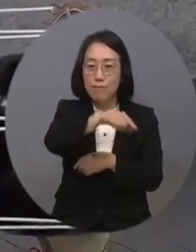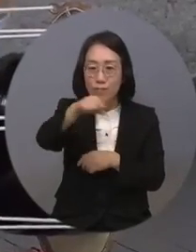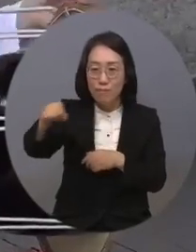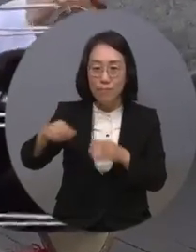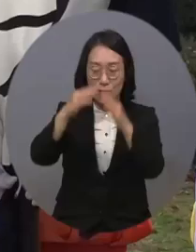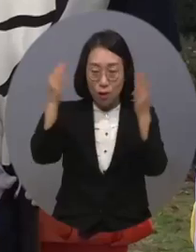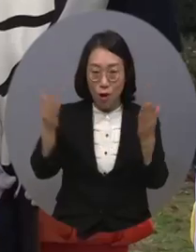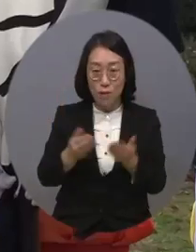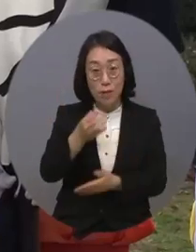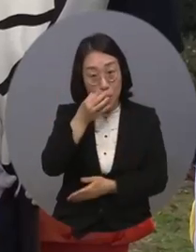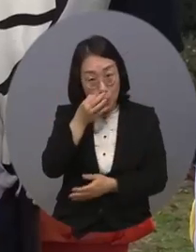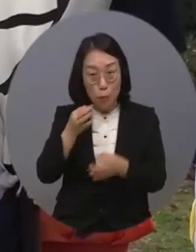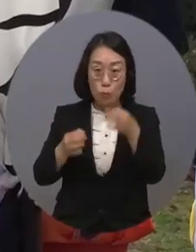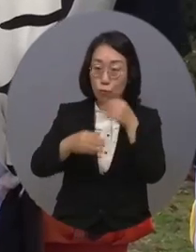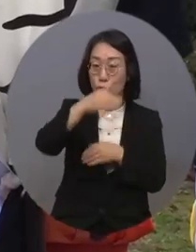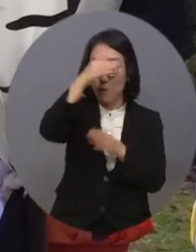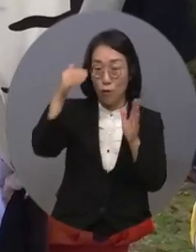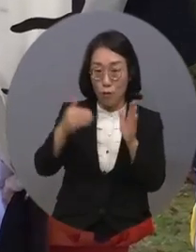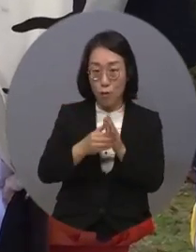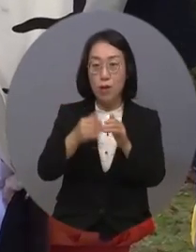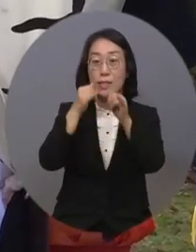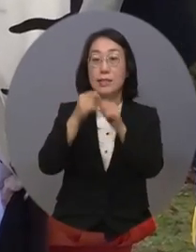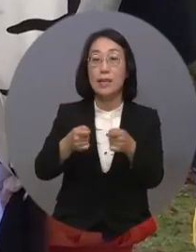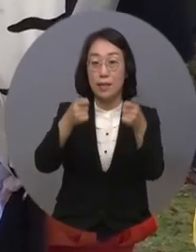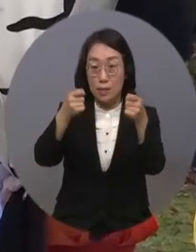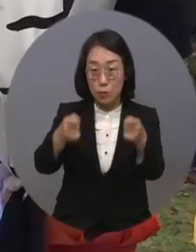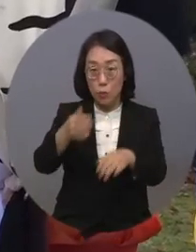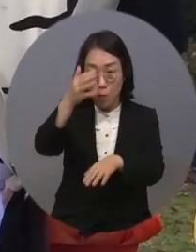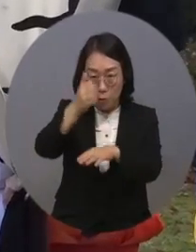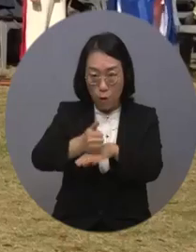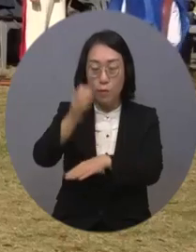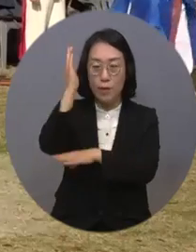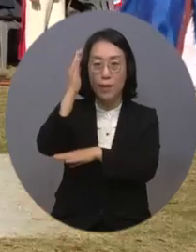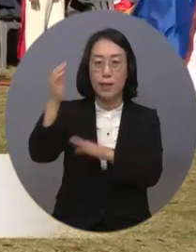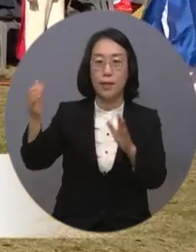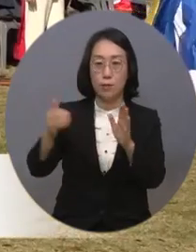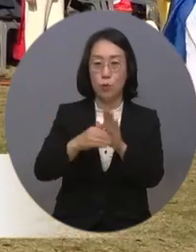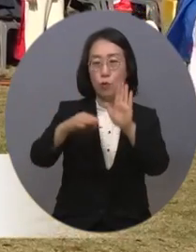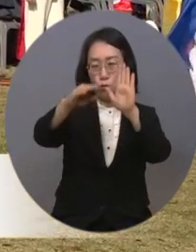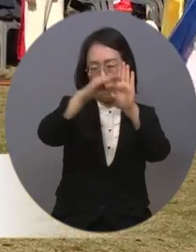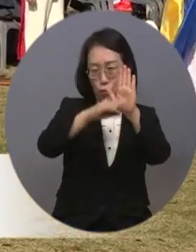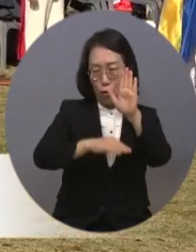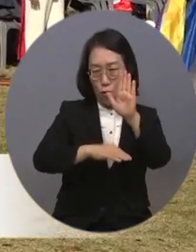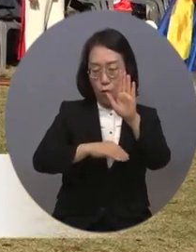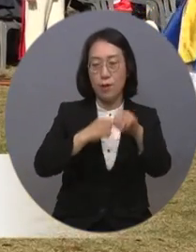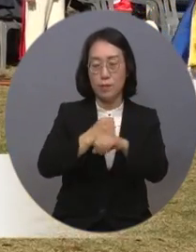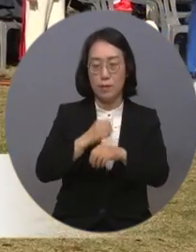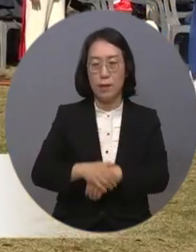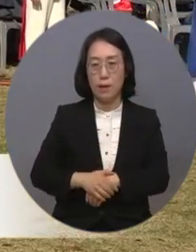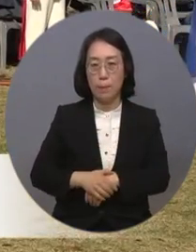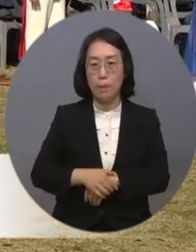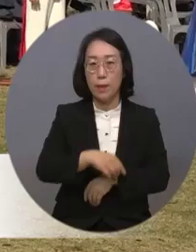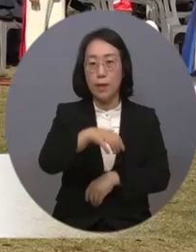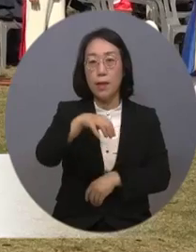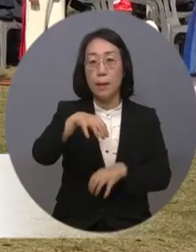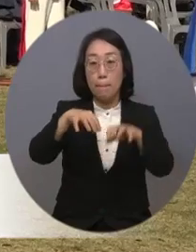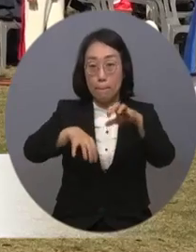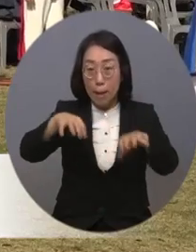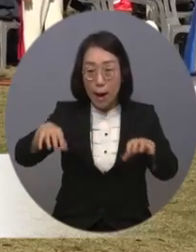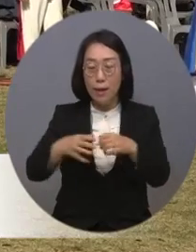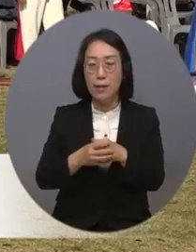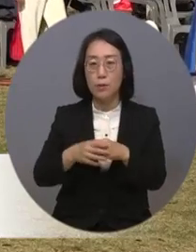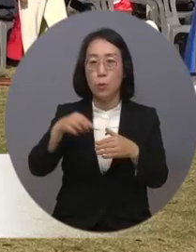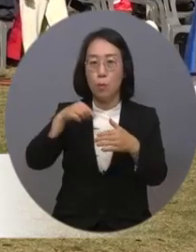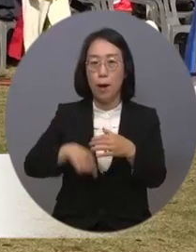풍물놀이, 시상식 및 폐회 순으로 진행됐습니다. 우리 읍면동 또는 우리 예술단들이